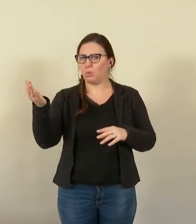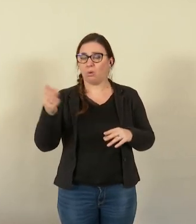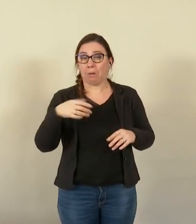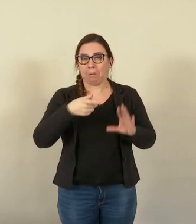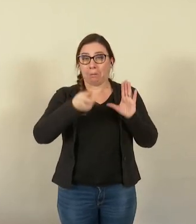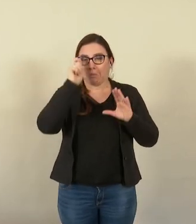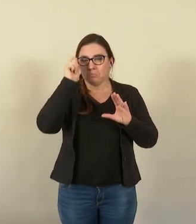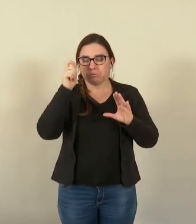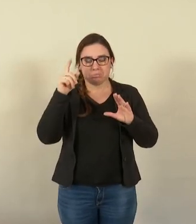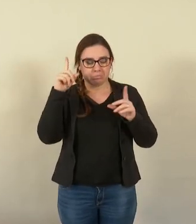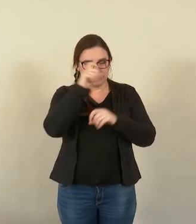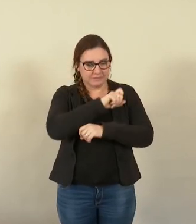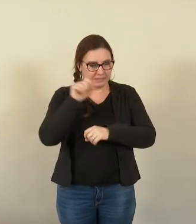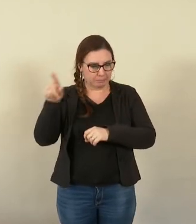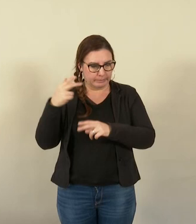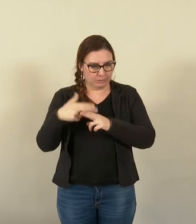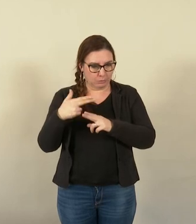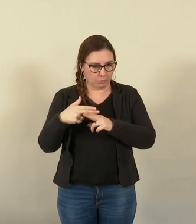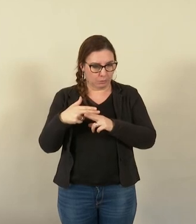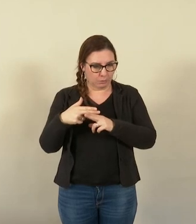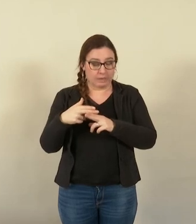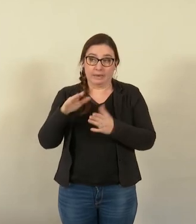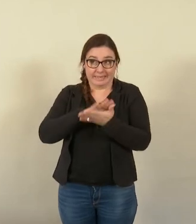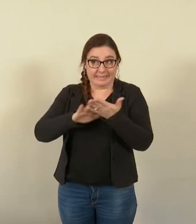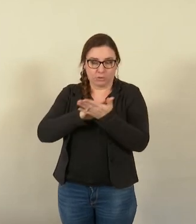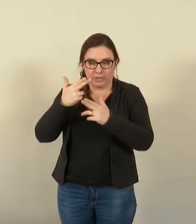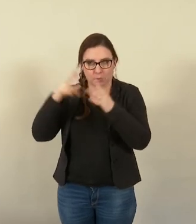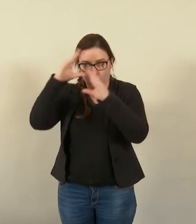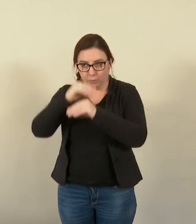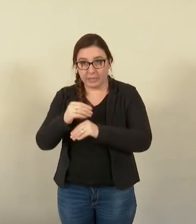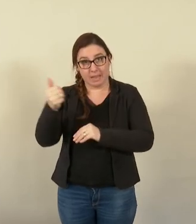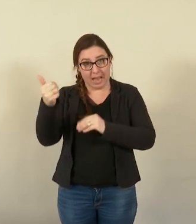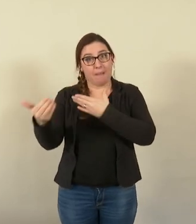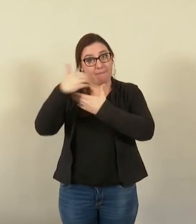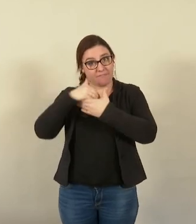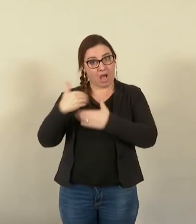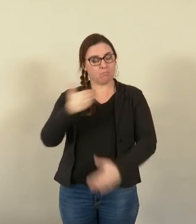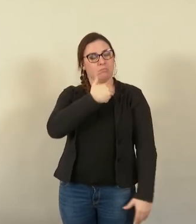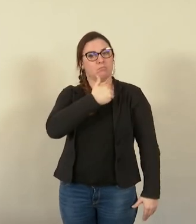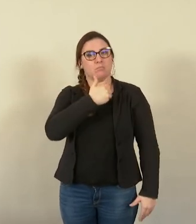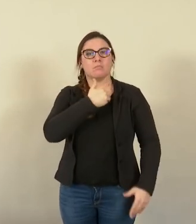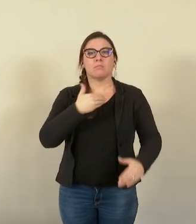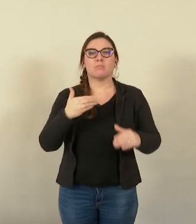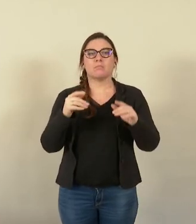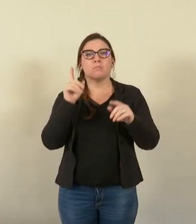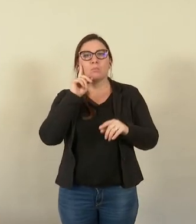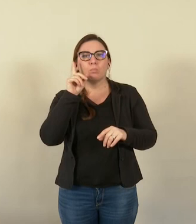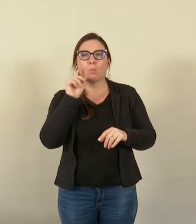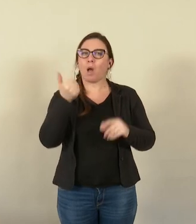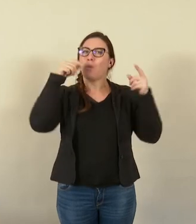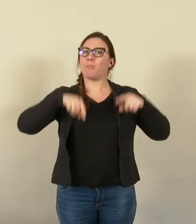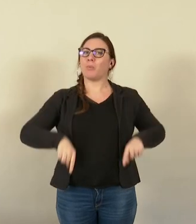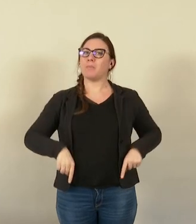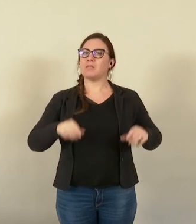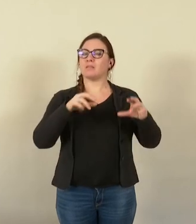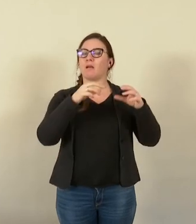réussi à le retenir celui-là qu'elle veuille bien m'excuser mais qui était venu nous interpeller quand on fait une vis faisait une visite avec le Premier ministre à